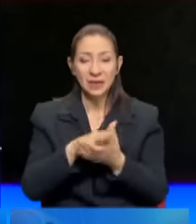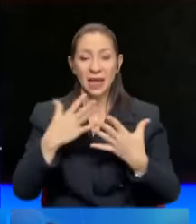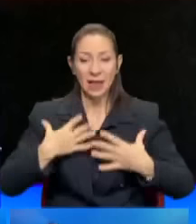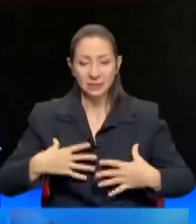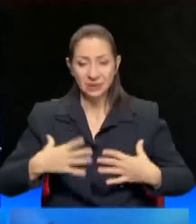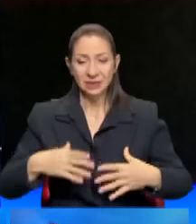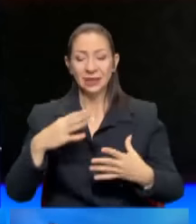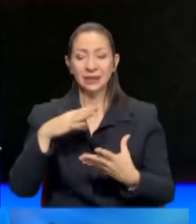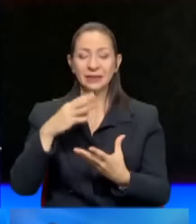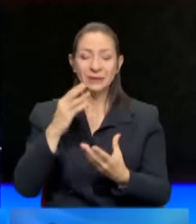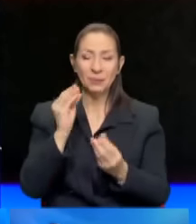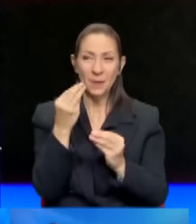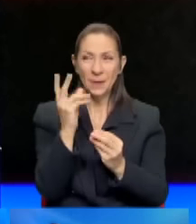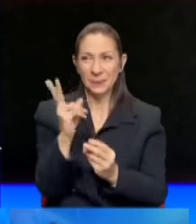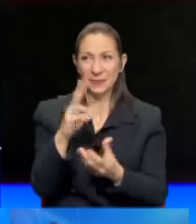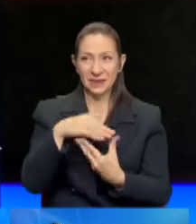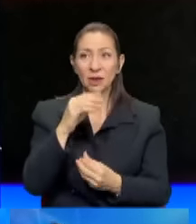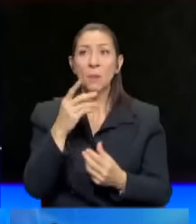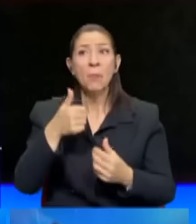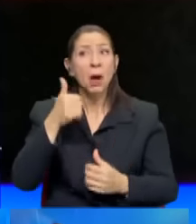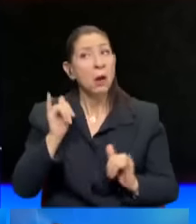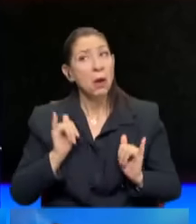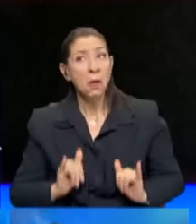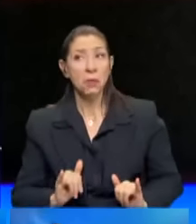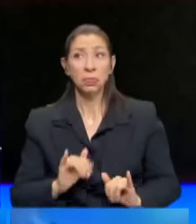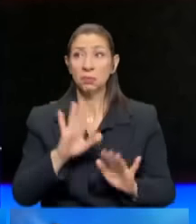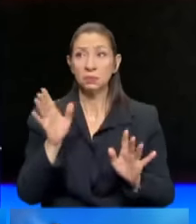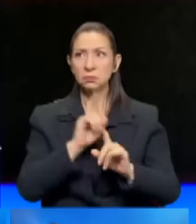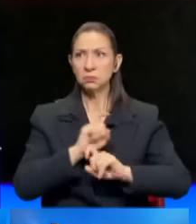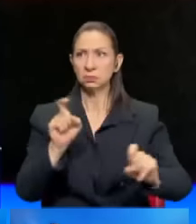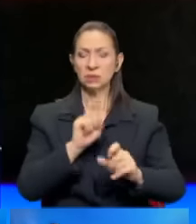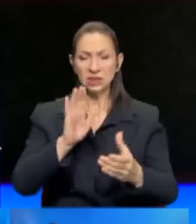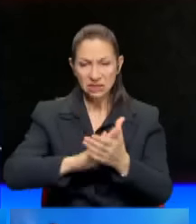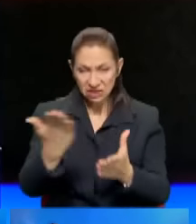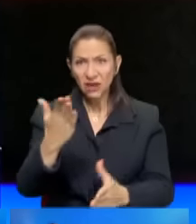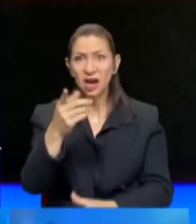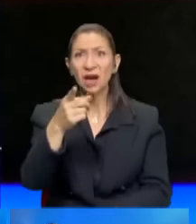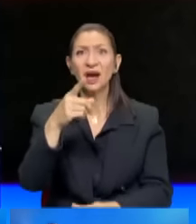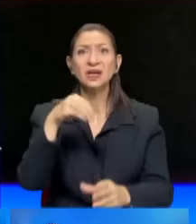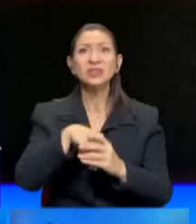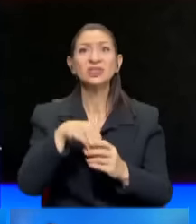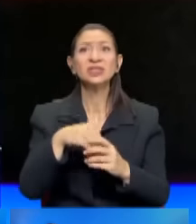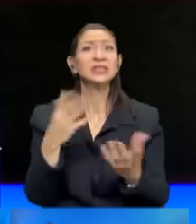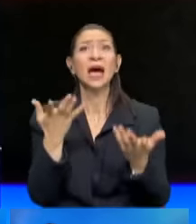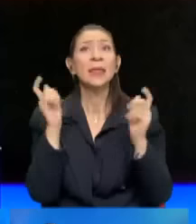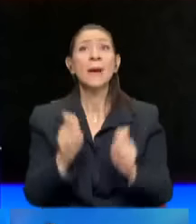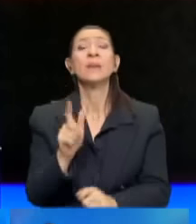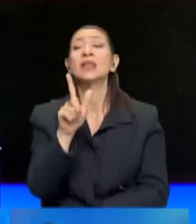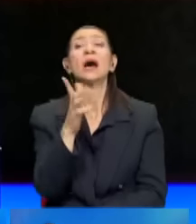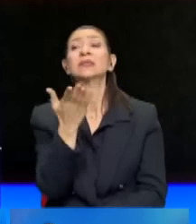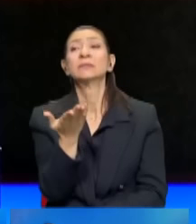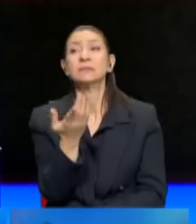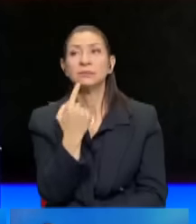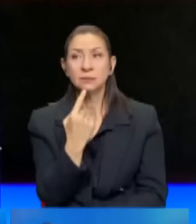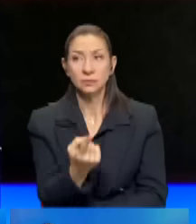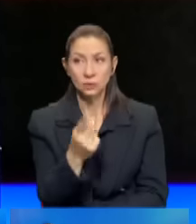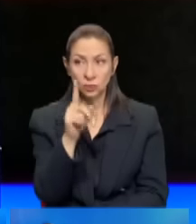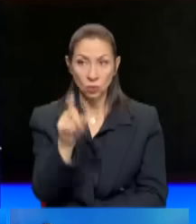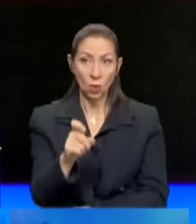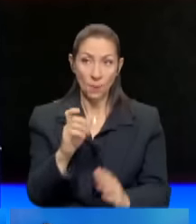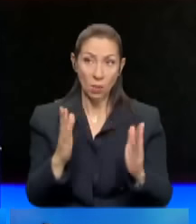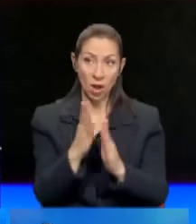tulum zıbın koydu bakanın rahatlığı büyük tepki aldı istifa etmen istifa etmen için daha ne olması gerekiyor diye soruyor